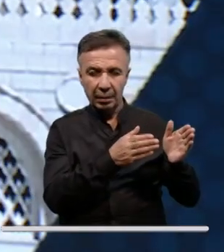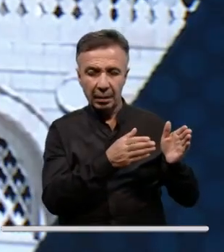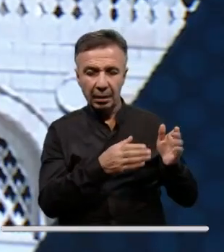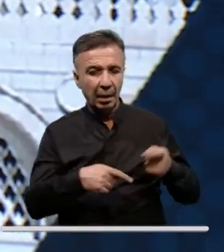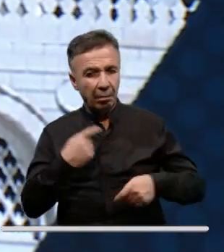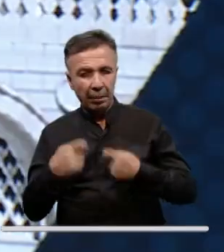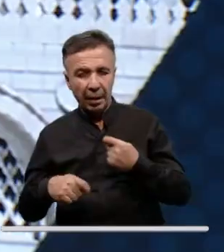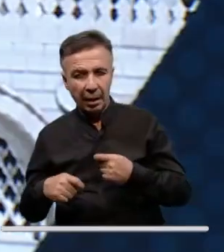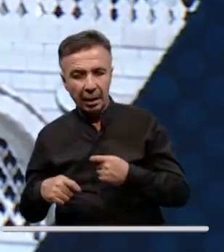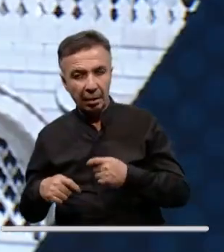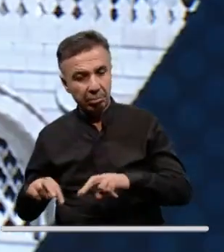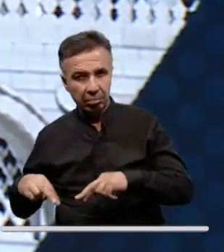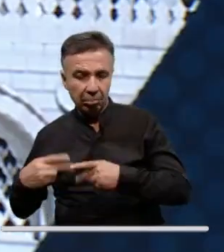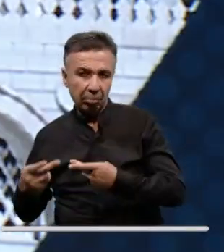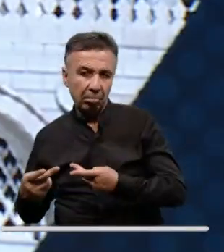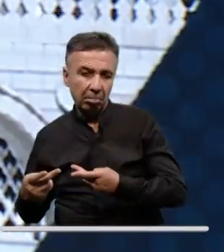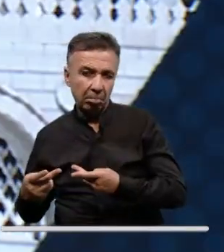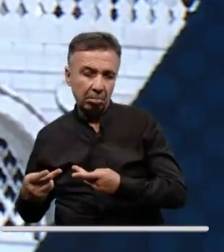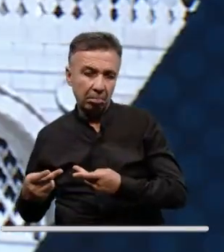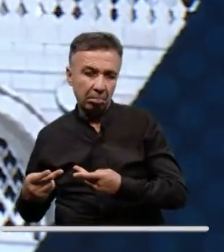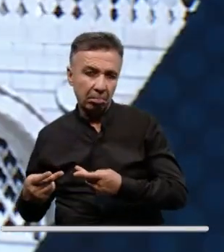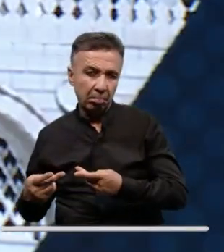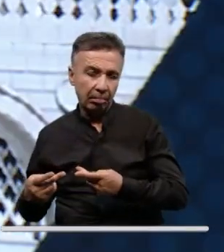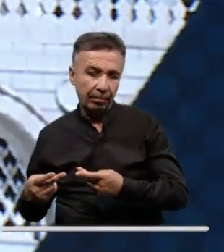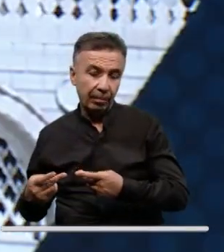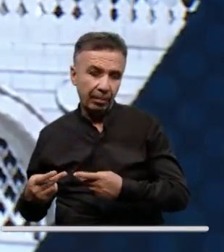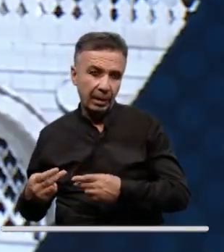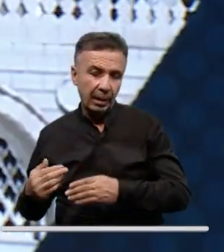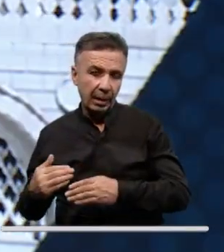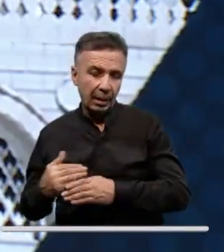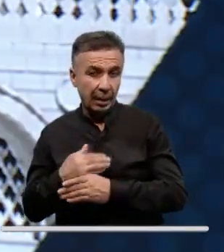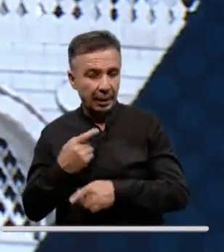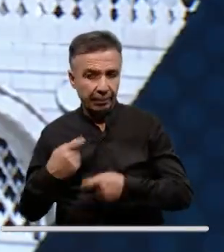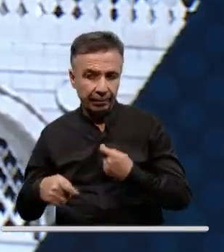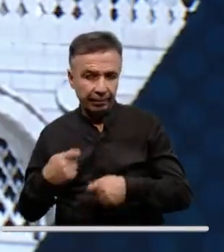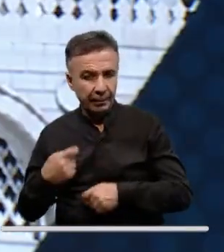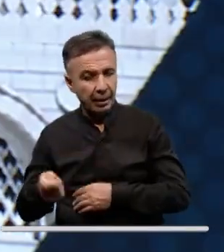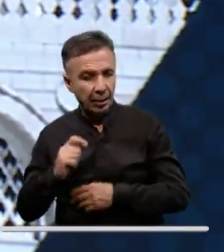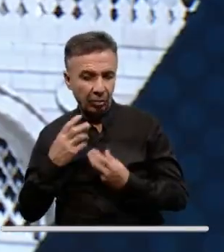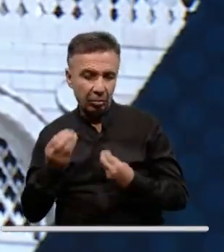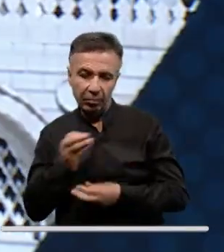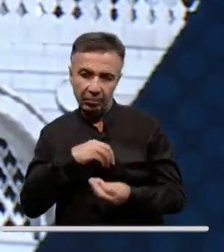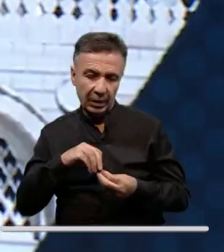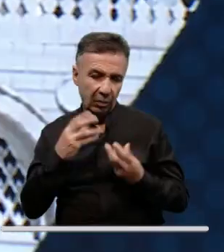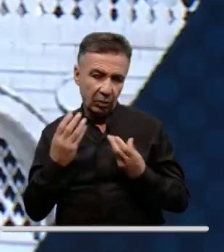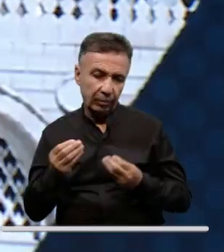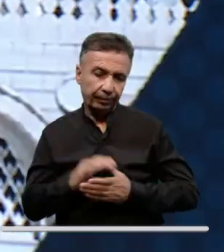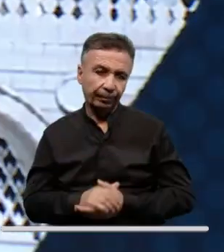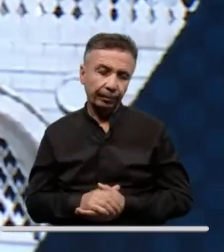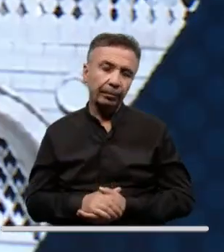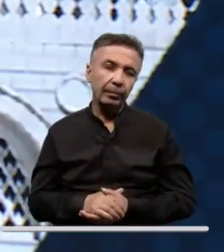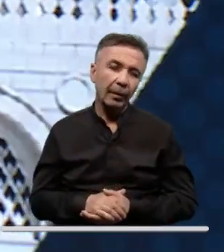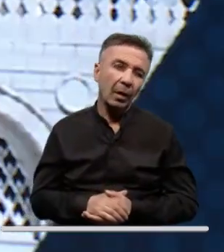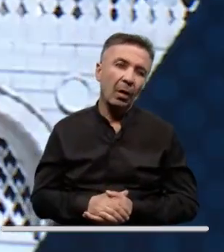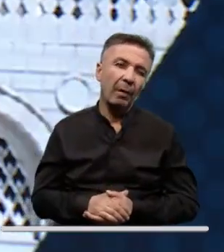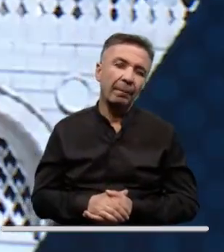sevk ediyor E tabii o zaman o zaman kredi olur yani faizli kredi olur Biz direkt o